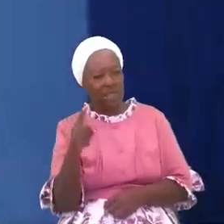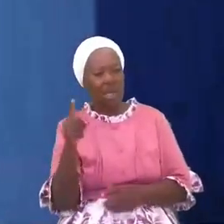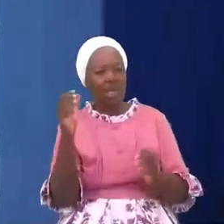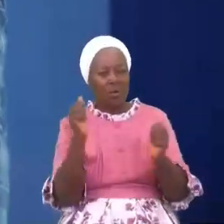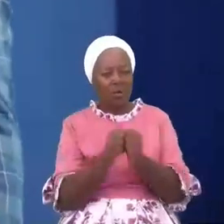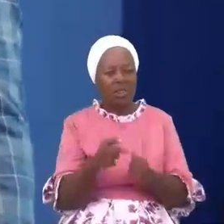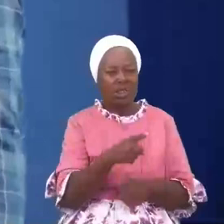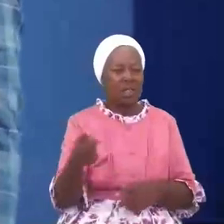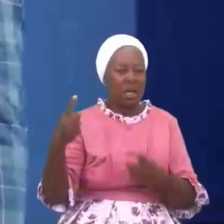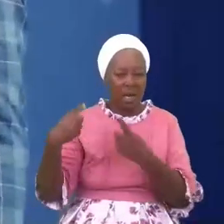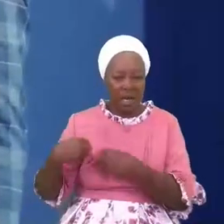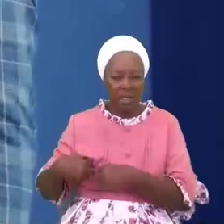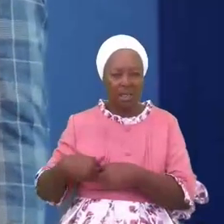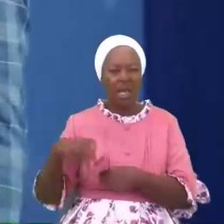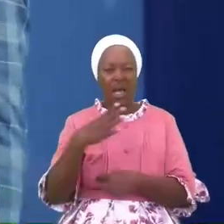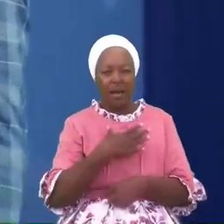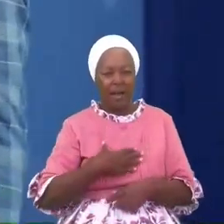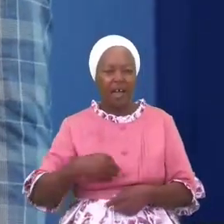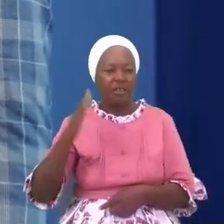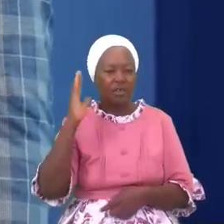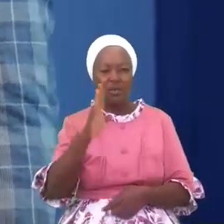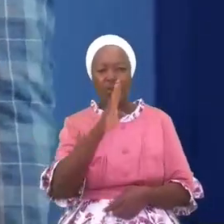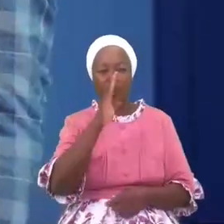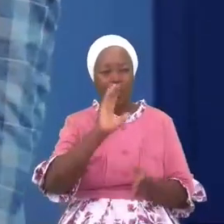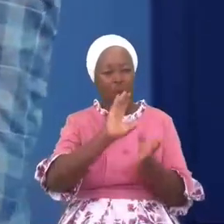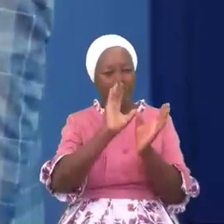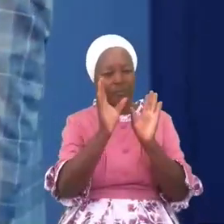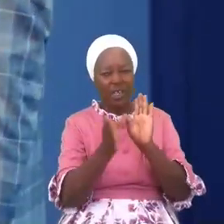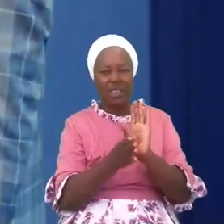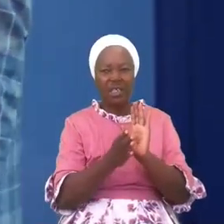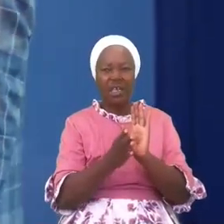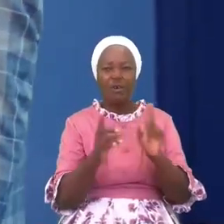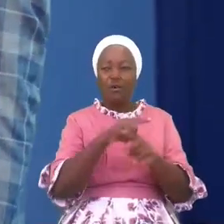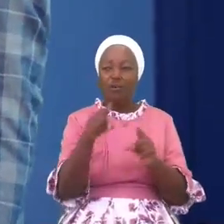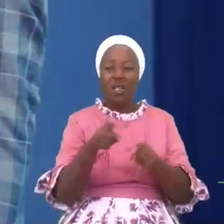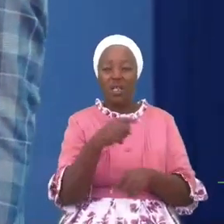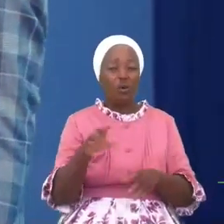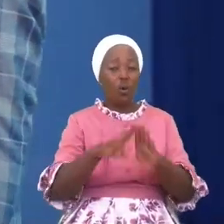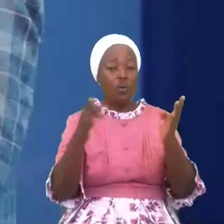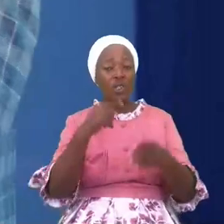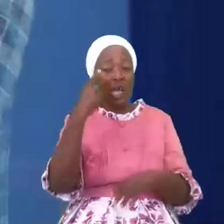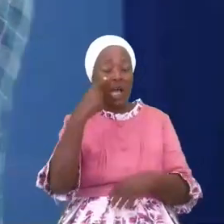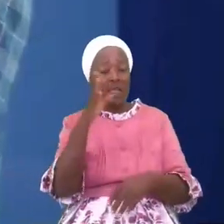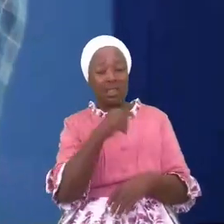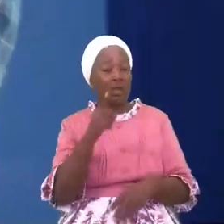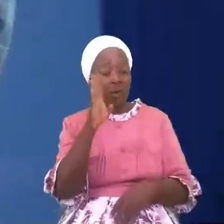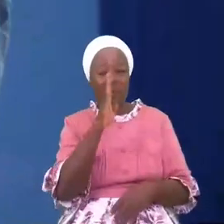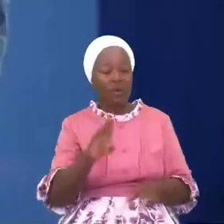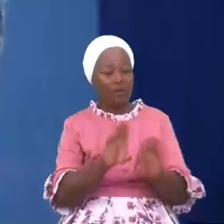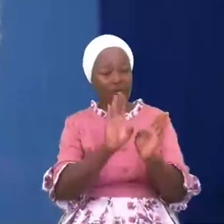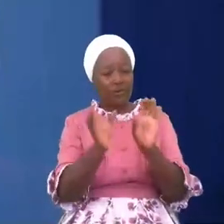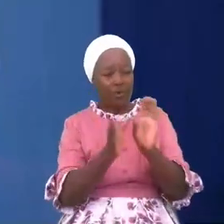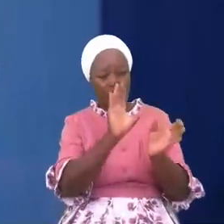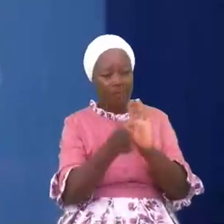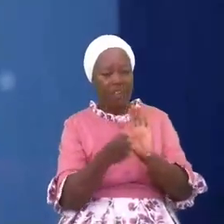qu'ils ne se convertissent et que je ne les guérisse. Quand ils ouvrent leurs yeux, ils seront convertis. Quand ils